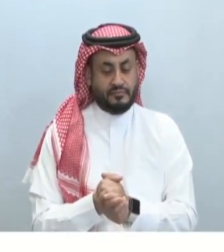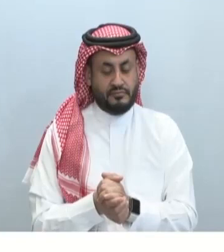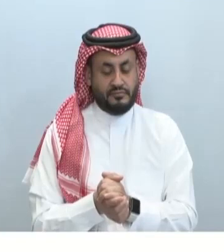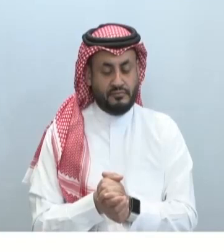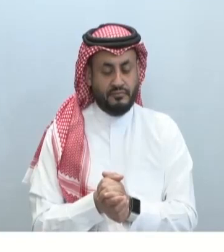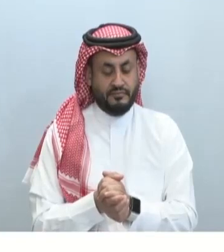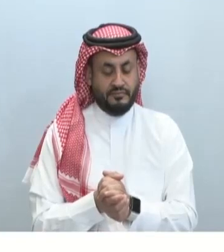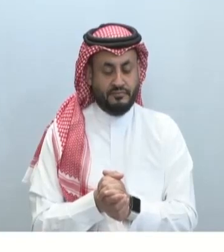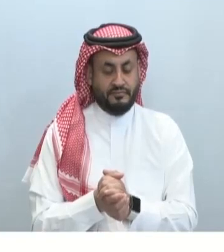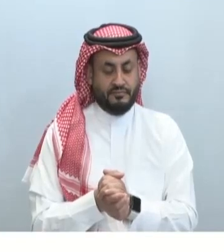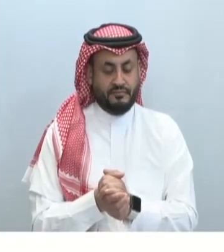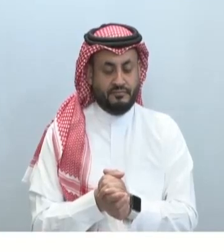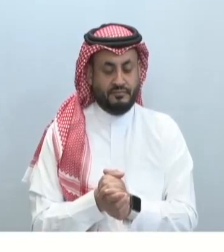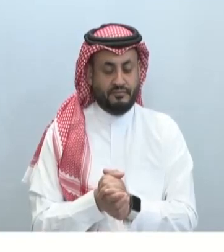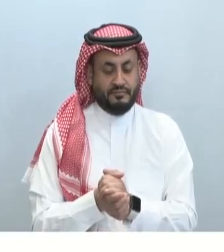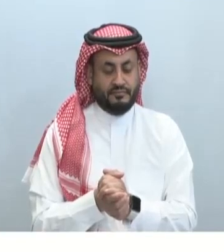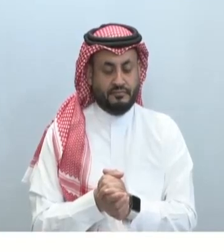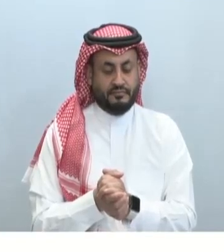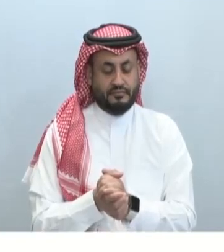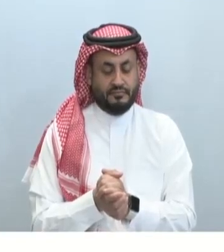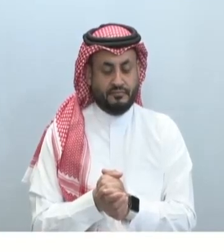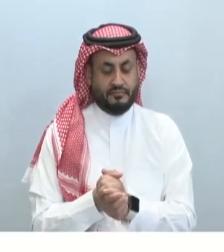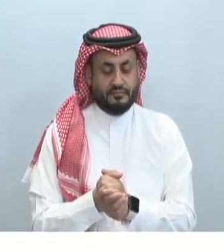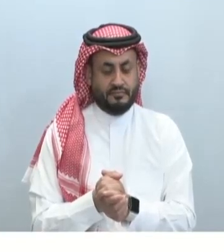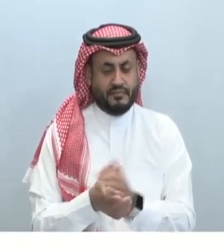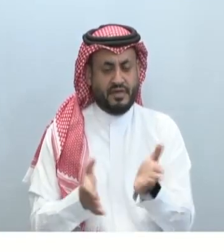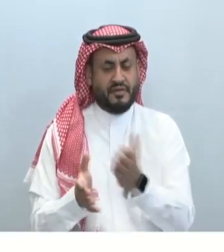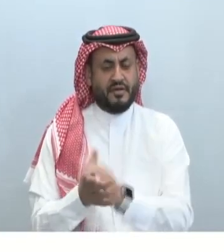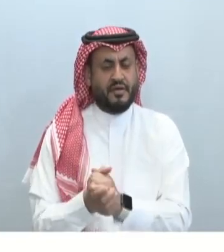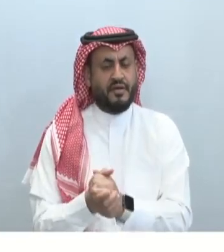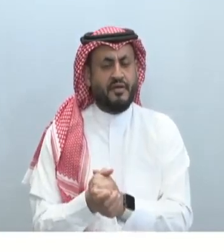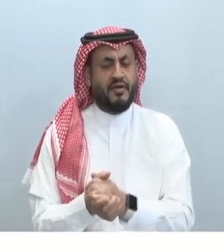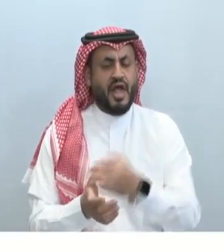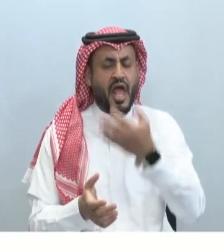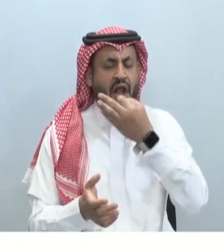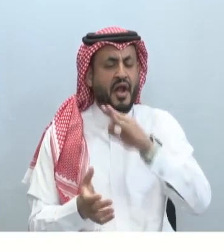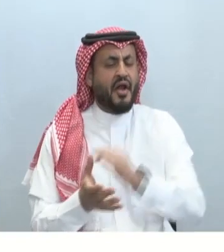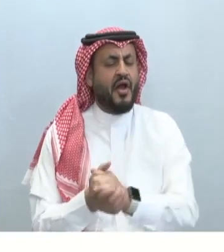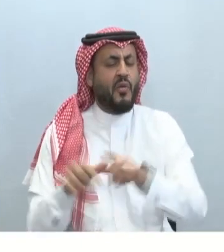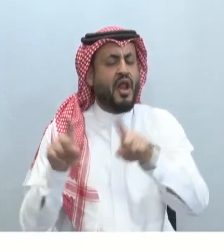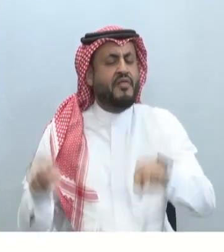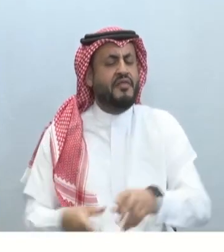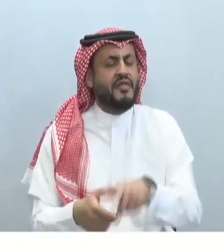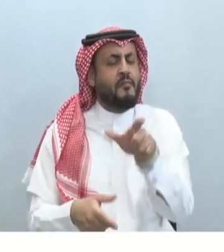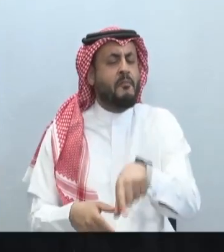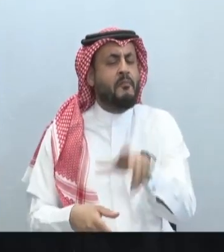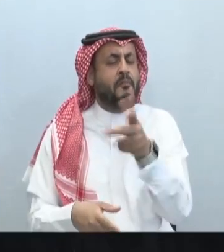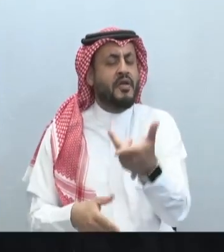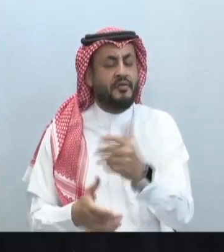الصدق دائما في في كل احواله طيب بعد ان شرحنا الحديث دعوني ابنائي